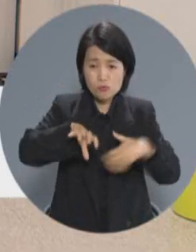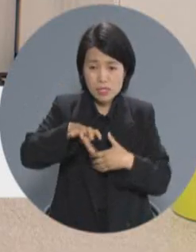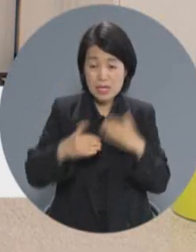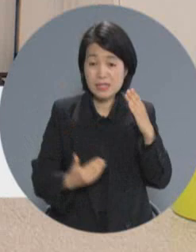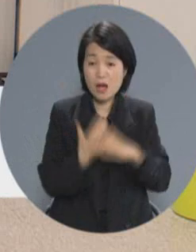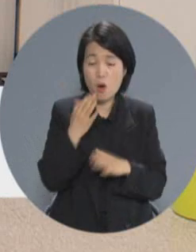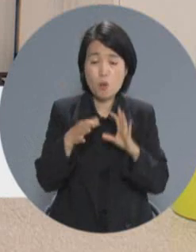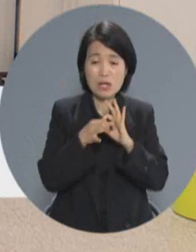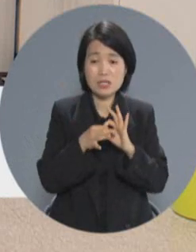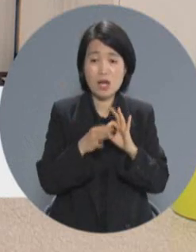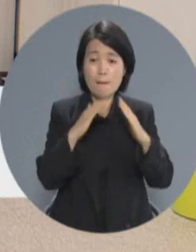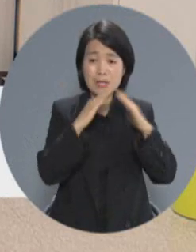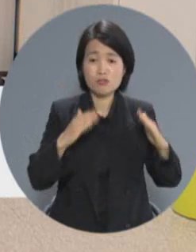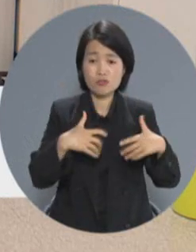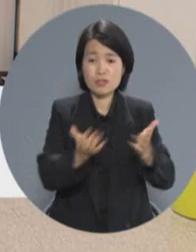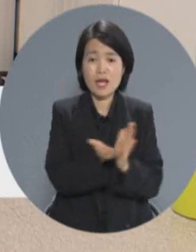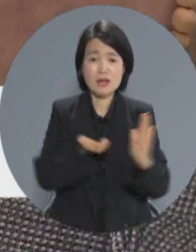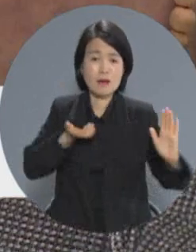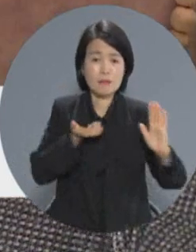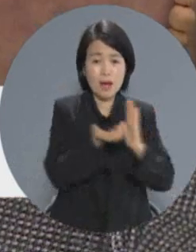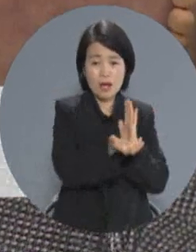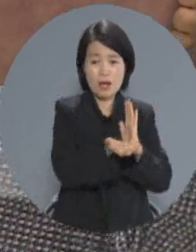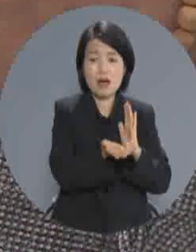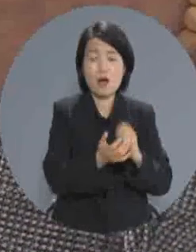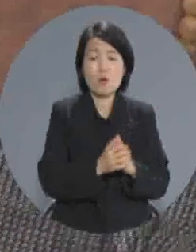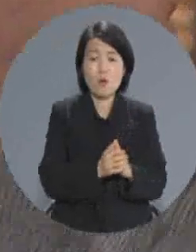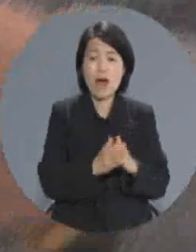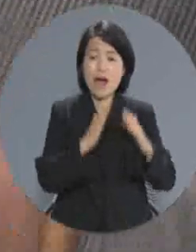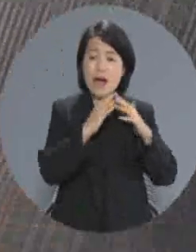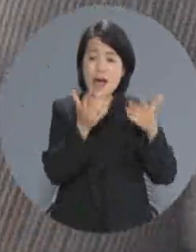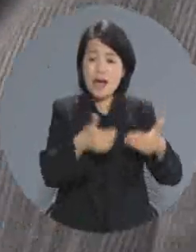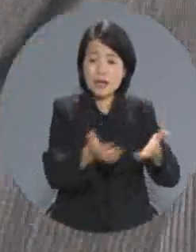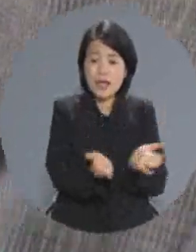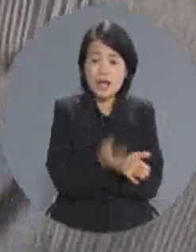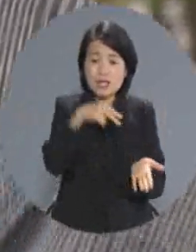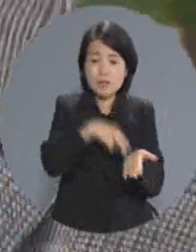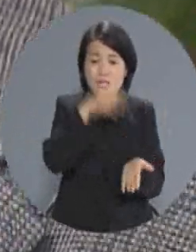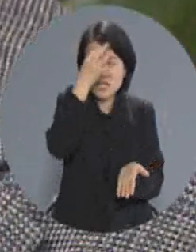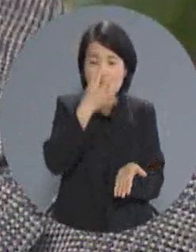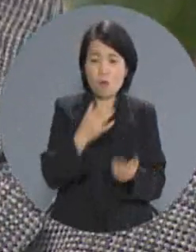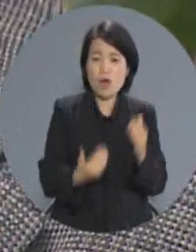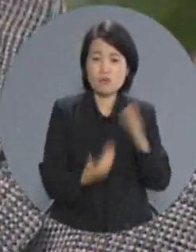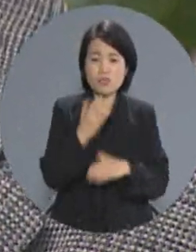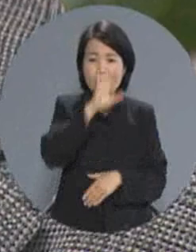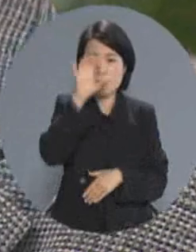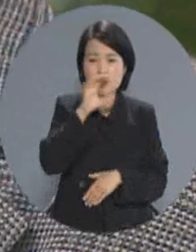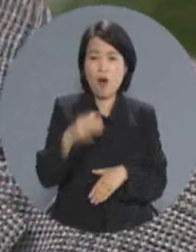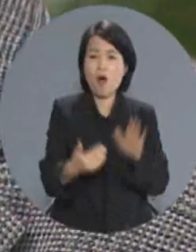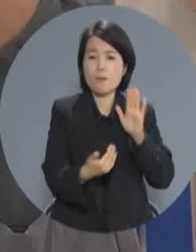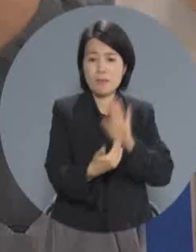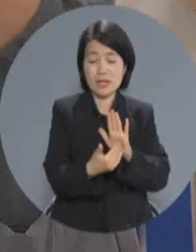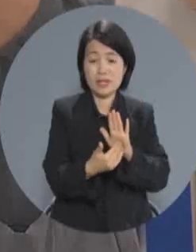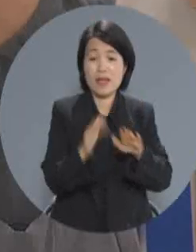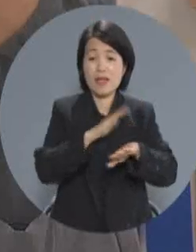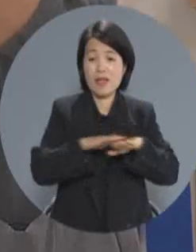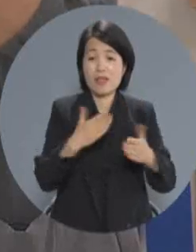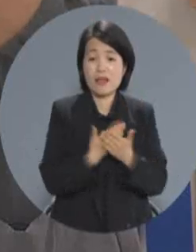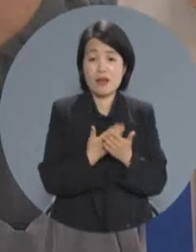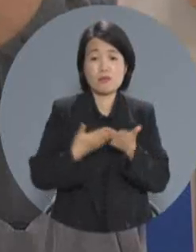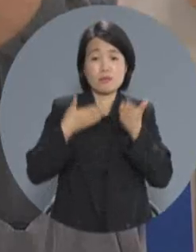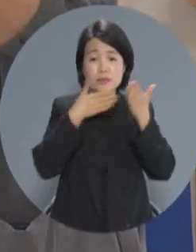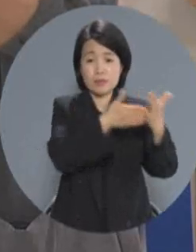관련해 민주당 전남도당을 항의 방문하고 당 차원의 사과와 재발 조치 등을 요구했습니다.